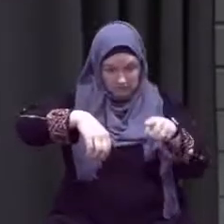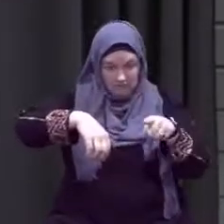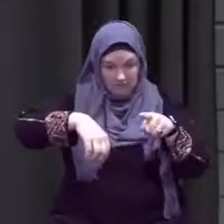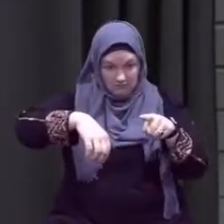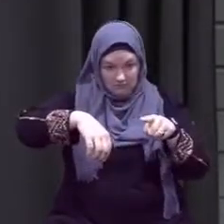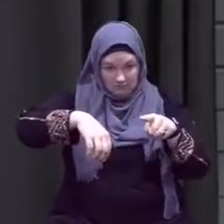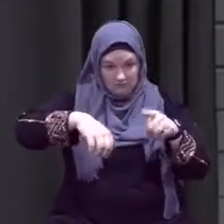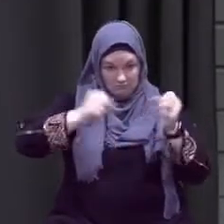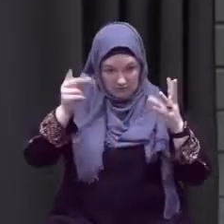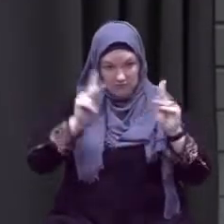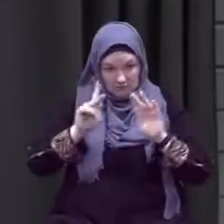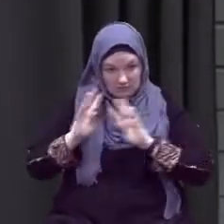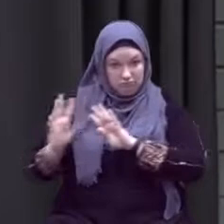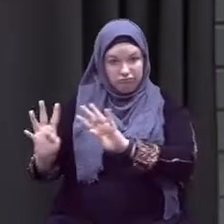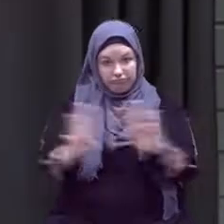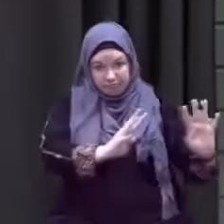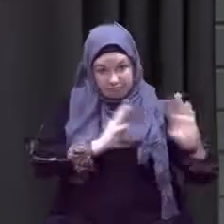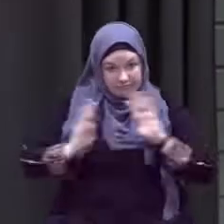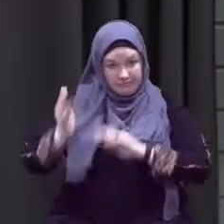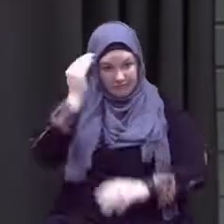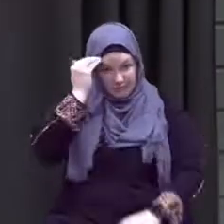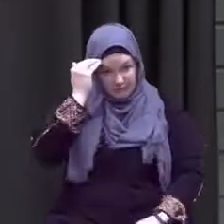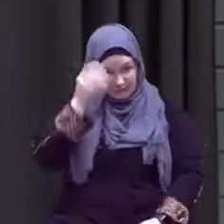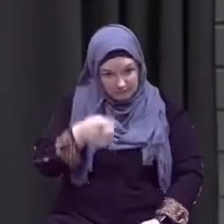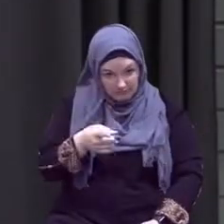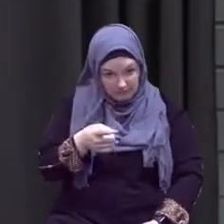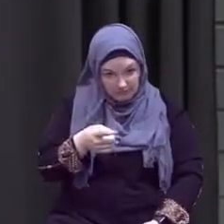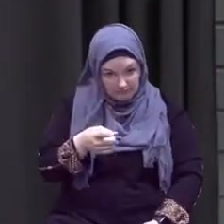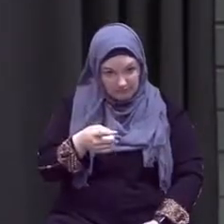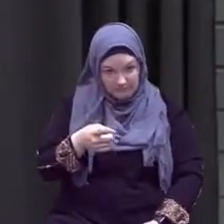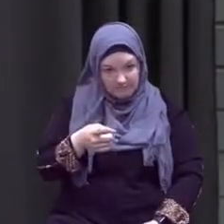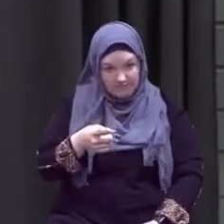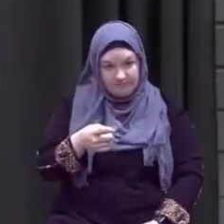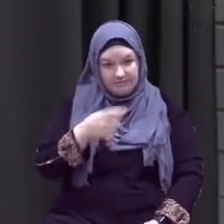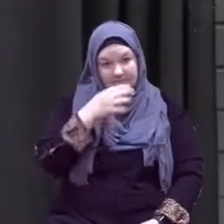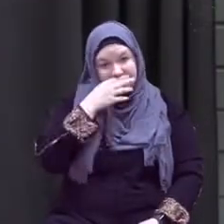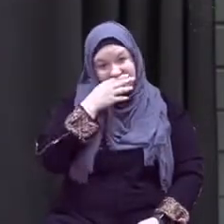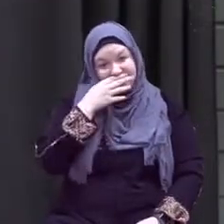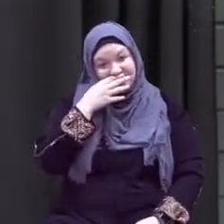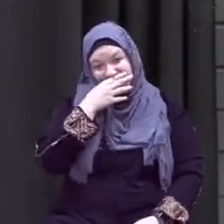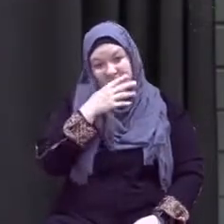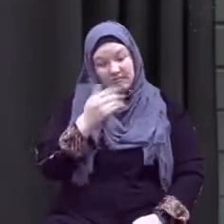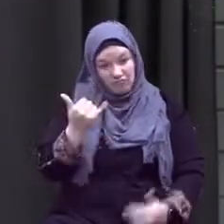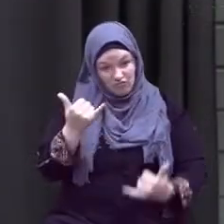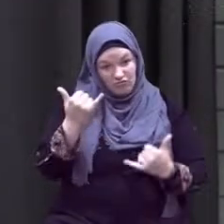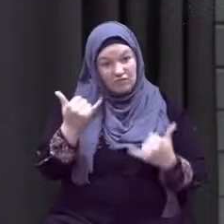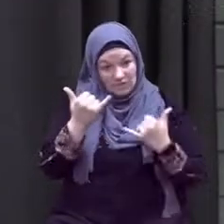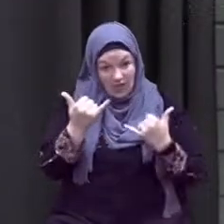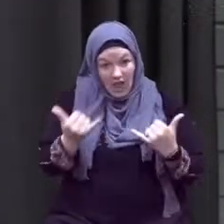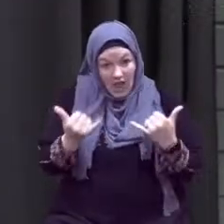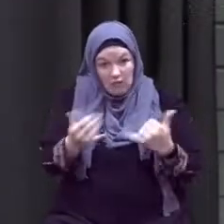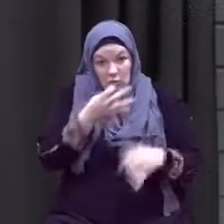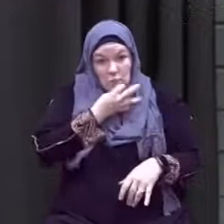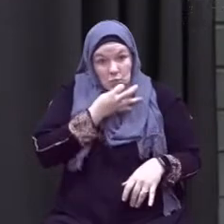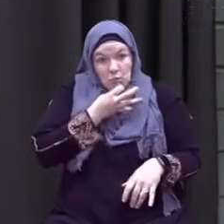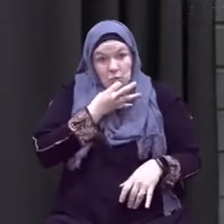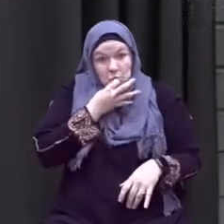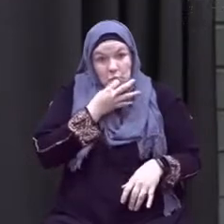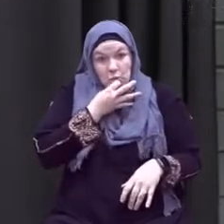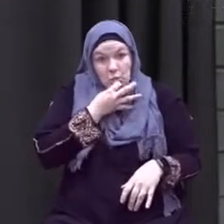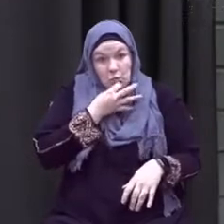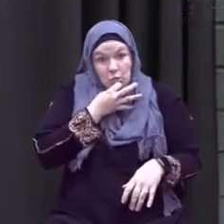في سبيل الله إلا رجل خرج بنفسه وماله ولم يعد من ذلك بشيء.